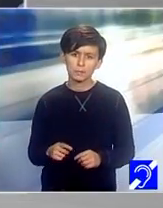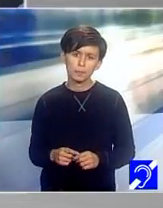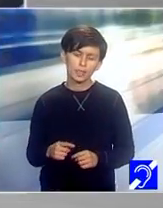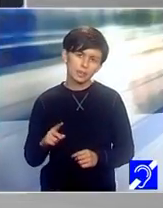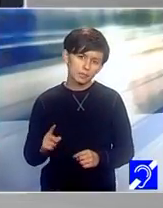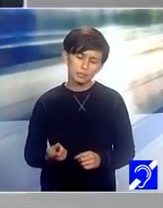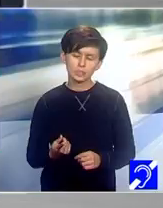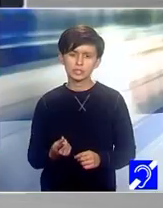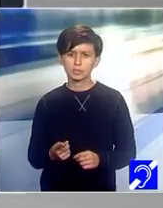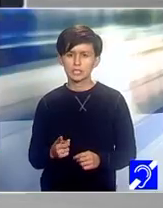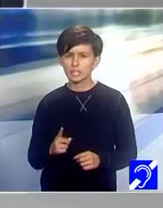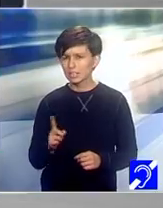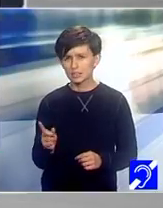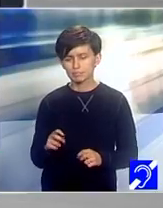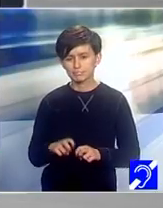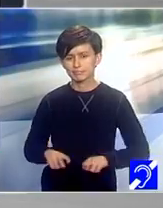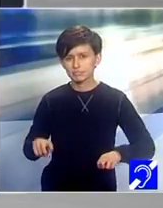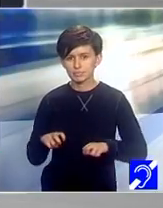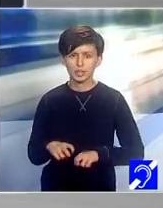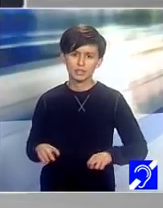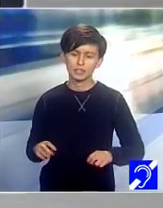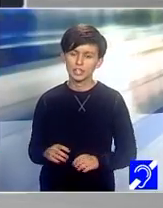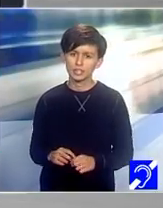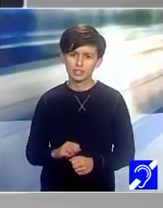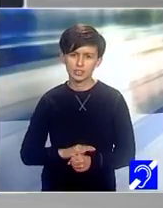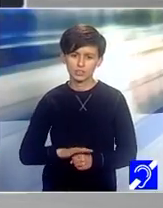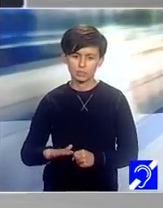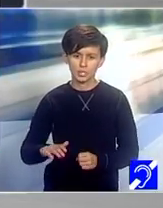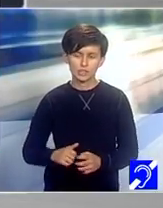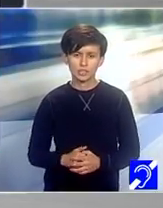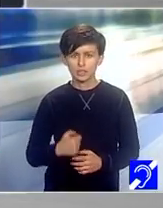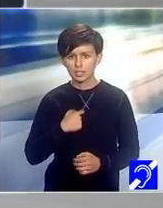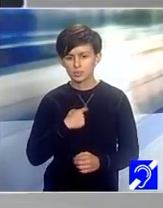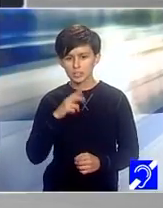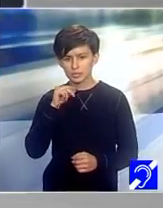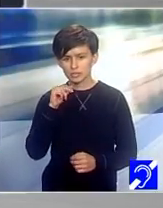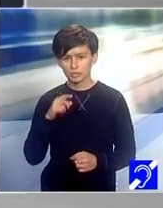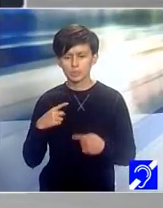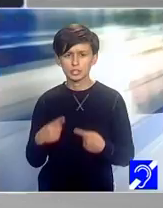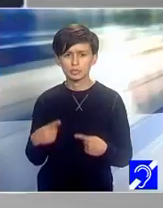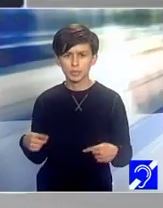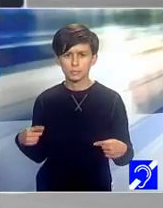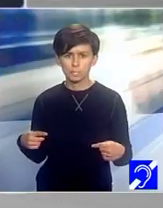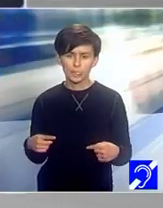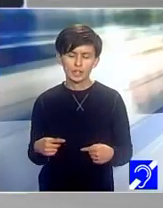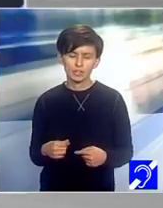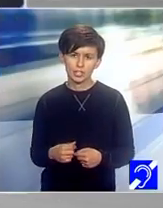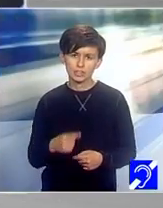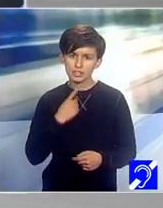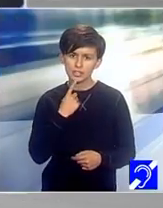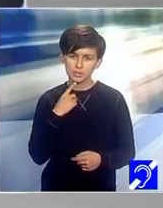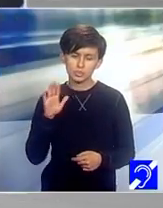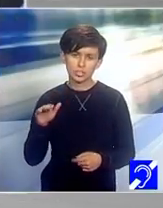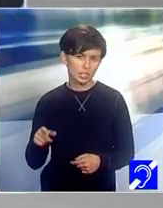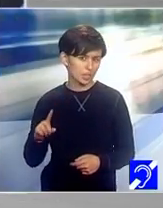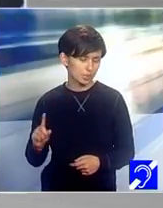încă neexplorat la maximum. Putem vorbi de o diferență totuși, adică Timișoara are doar potențialul și e în urmă și asta